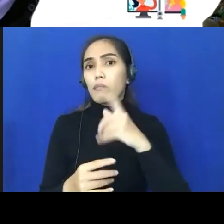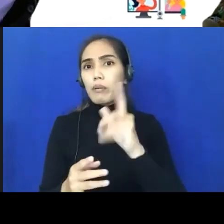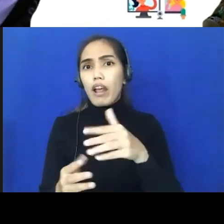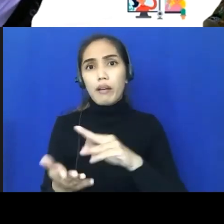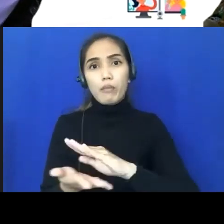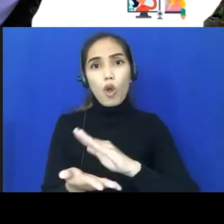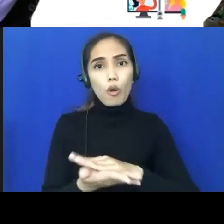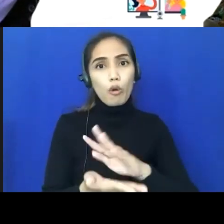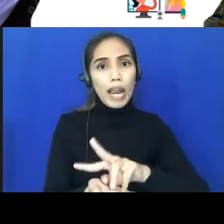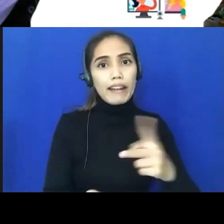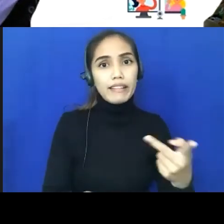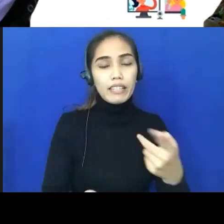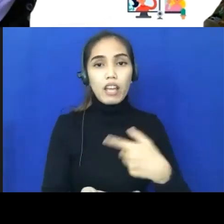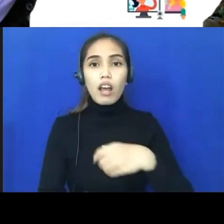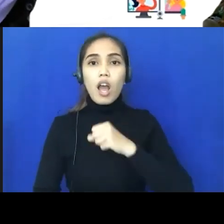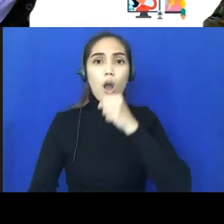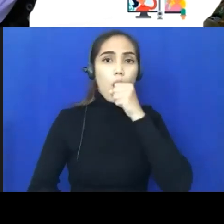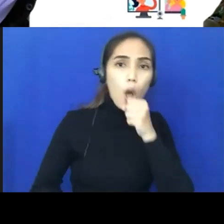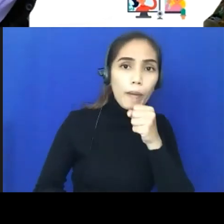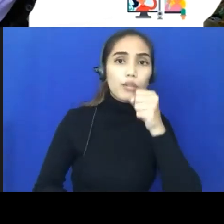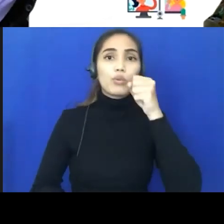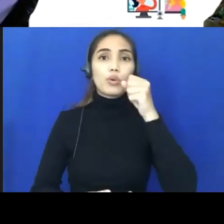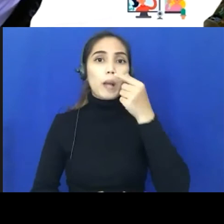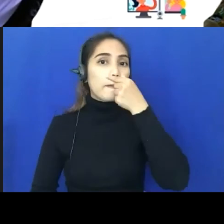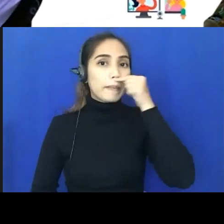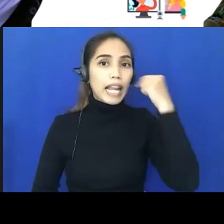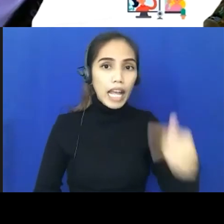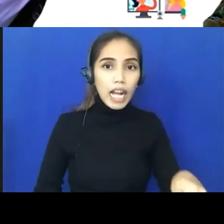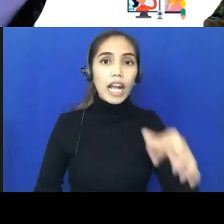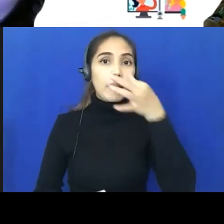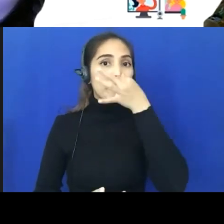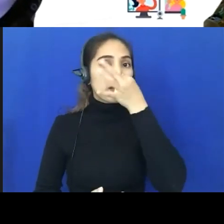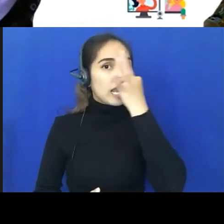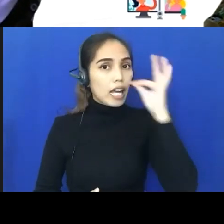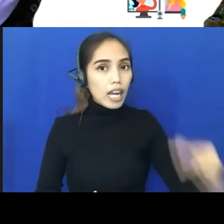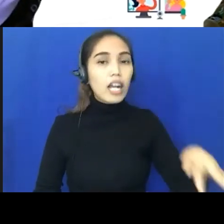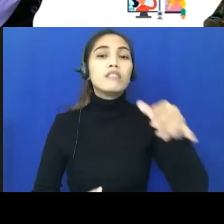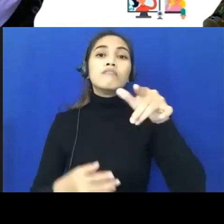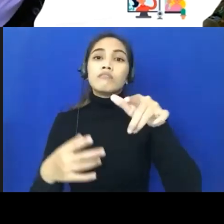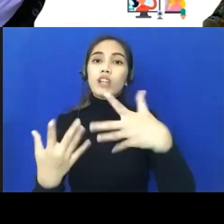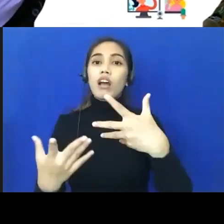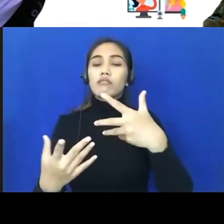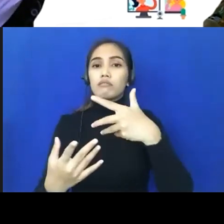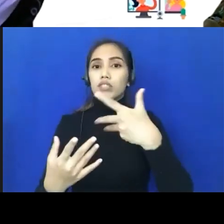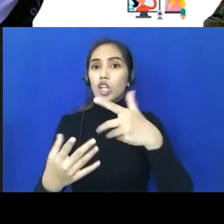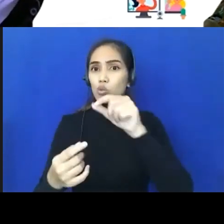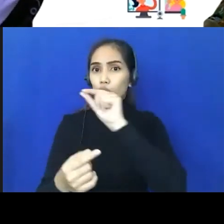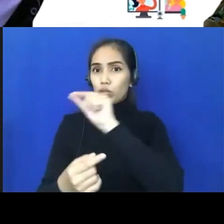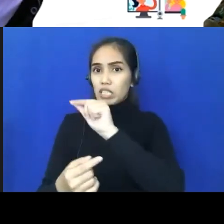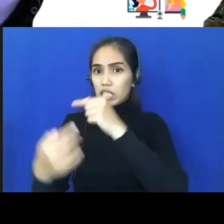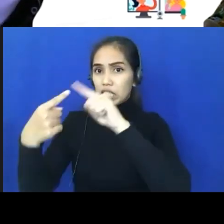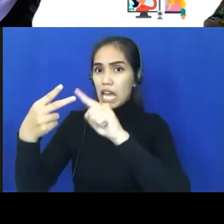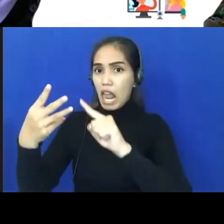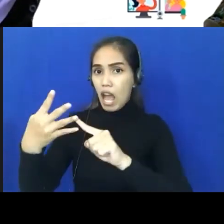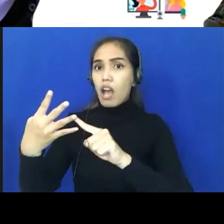yang batuk, yang pilek, tadi sudah disampaikan di video Save the Children bahwa salah satu dari gejala pneumonia itu batuk